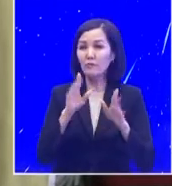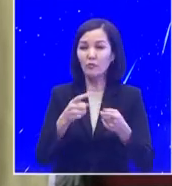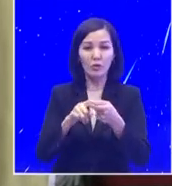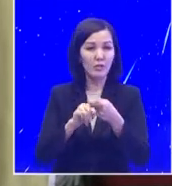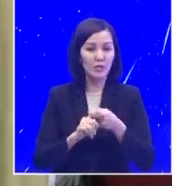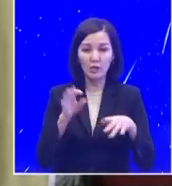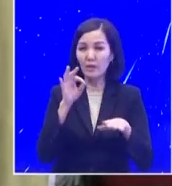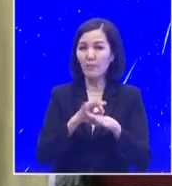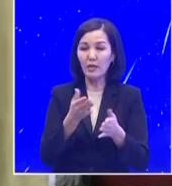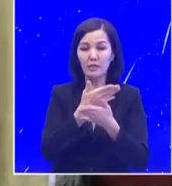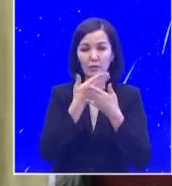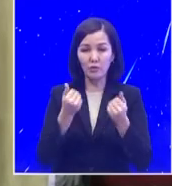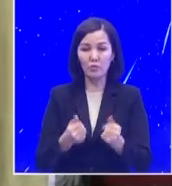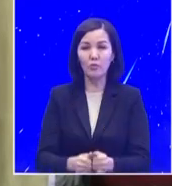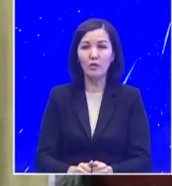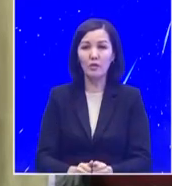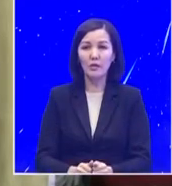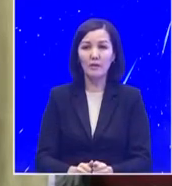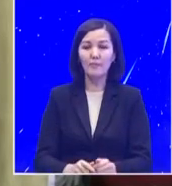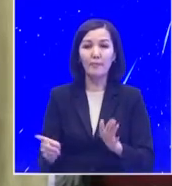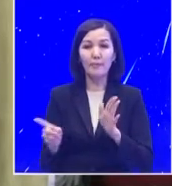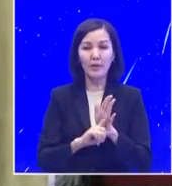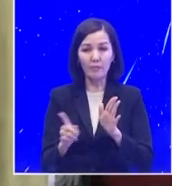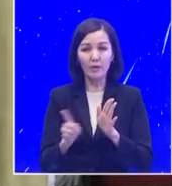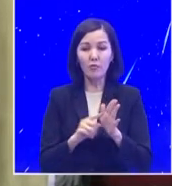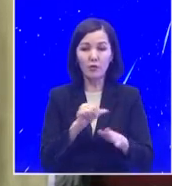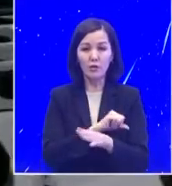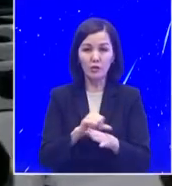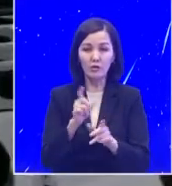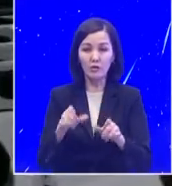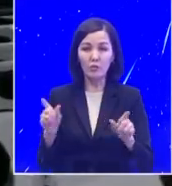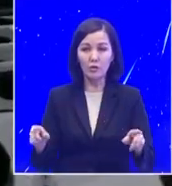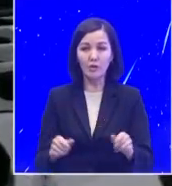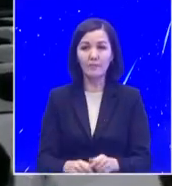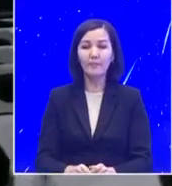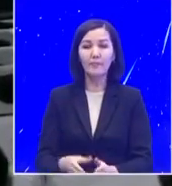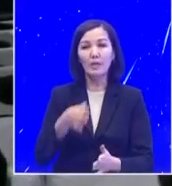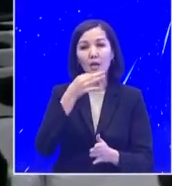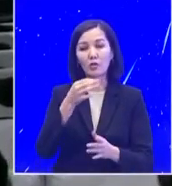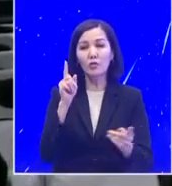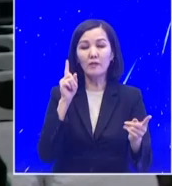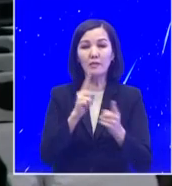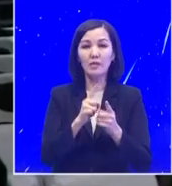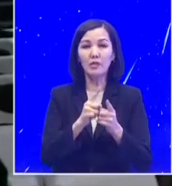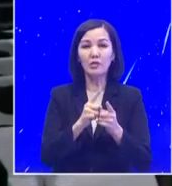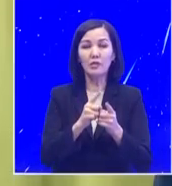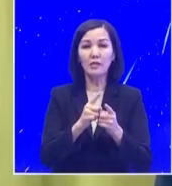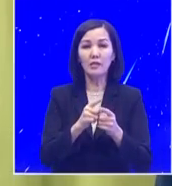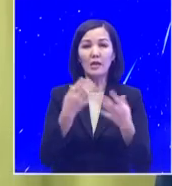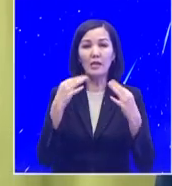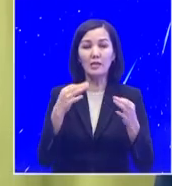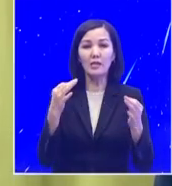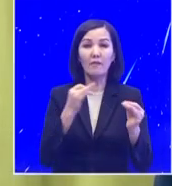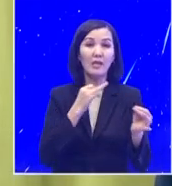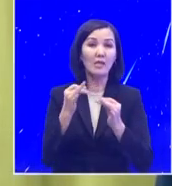заражения не зарегистрировано при проходе через границу людей. Отчетная встреча акима прошла в формате открытого